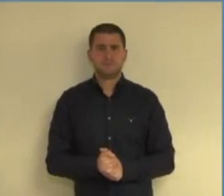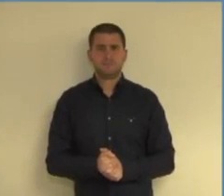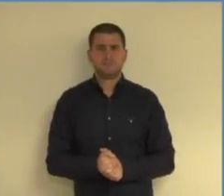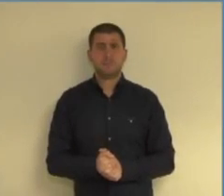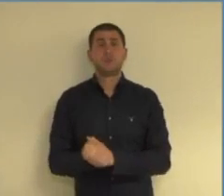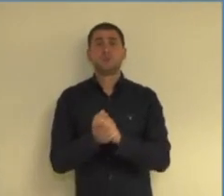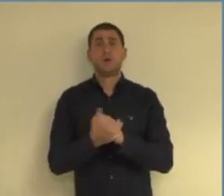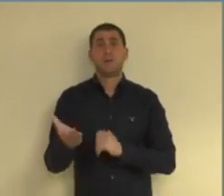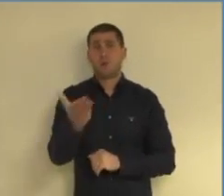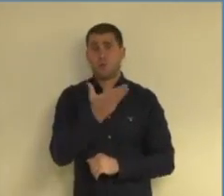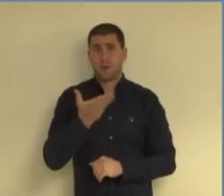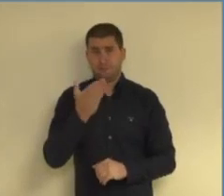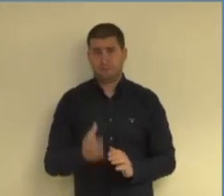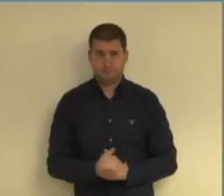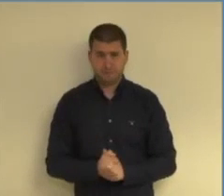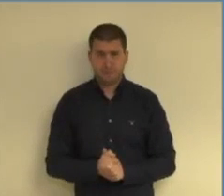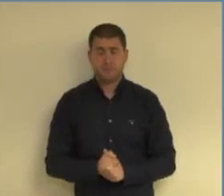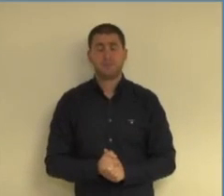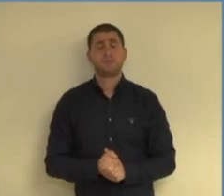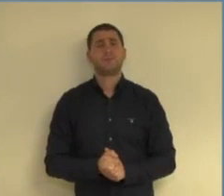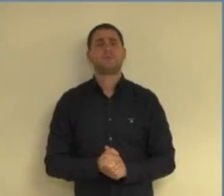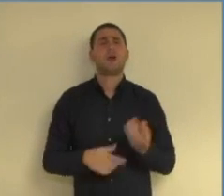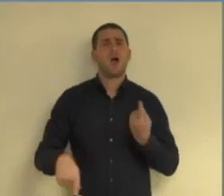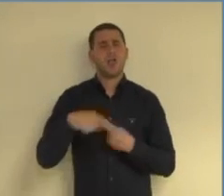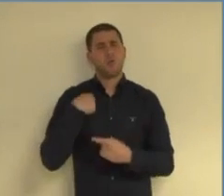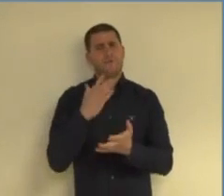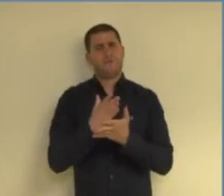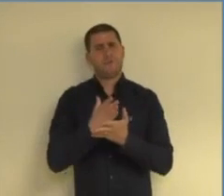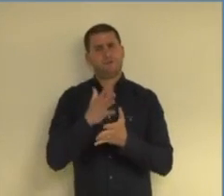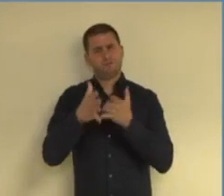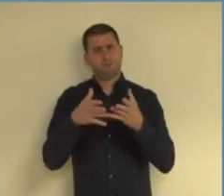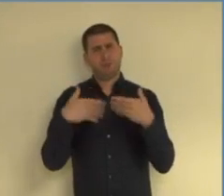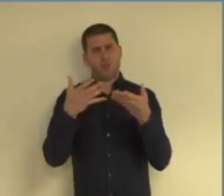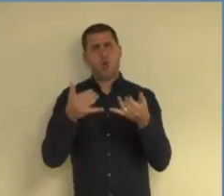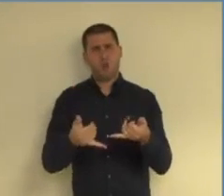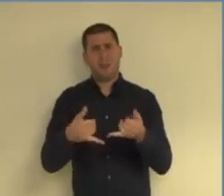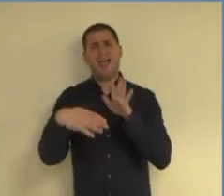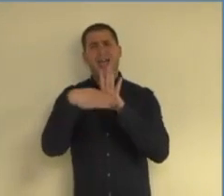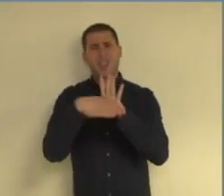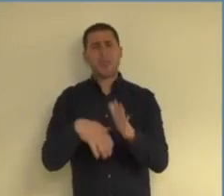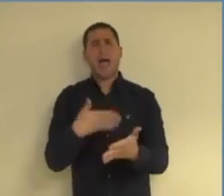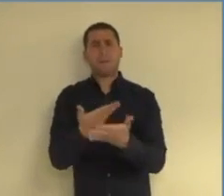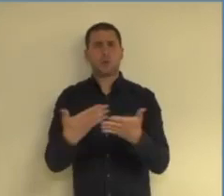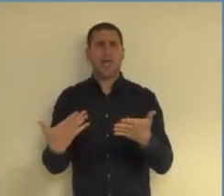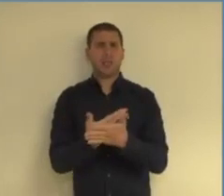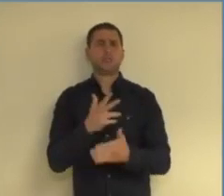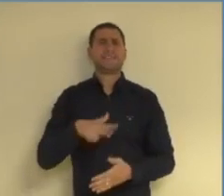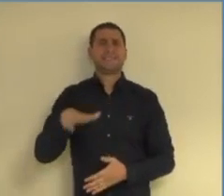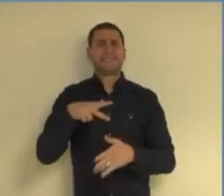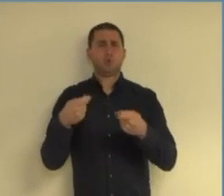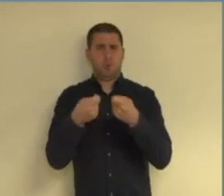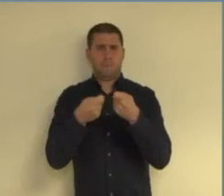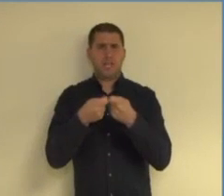שלום לכולם. אנחנו נתנו היום הנחיות, המלצות חדשות לציבור